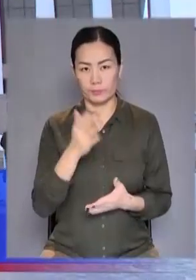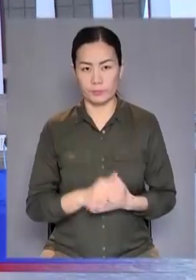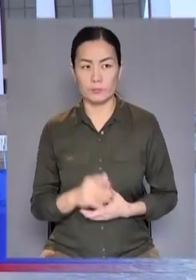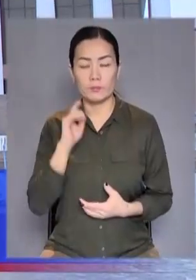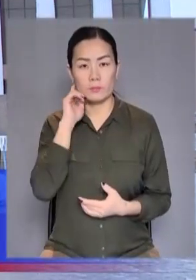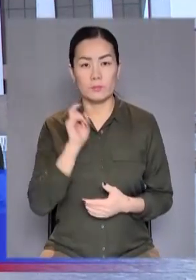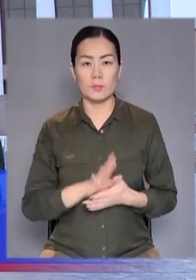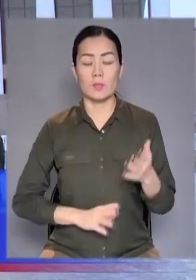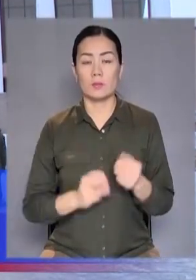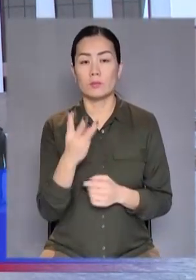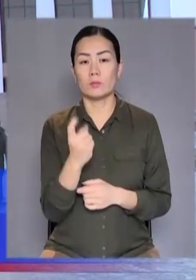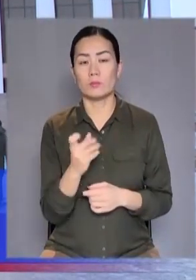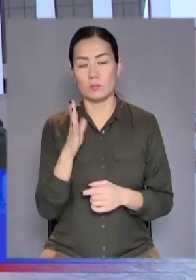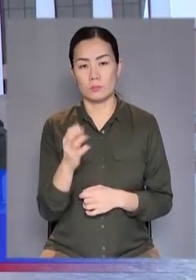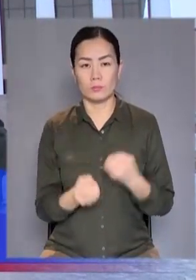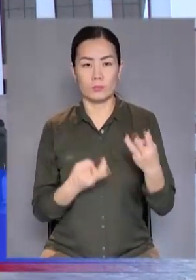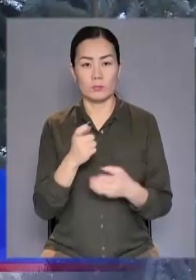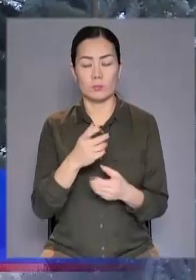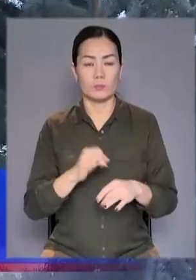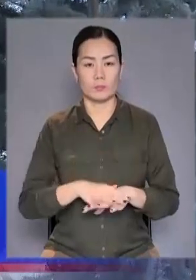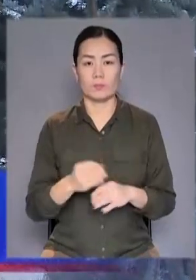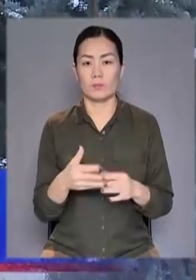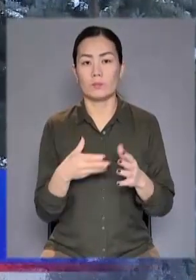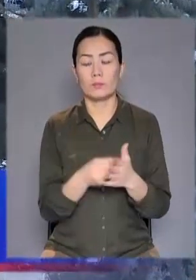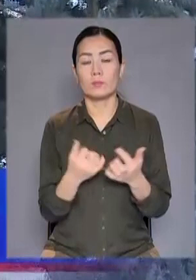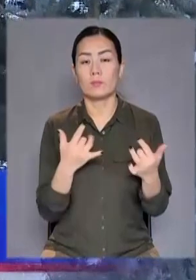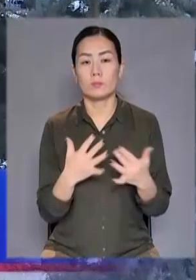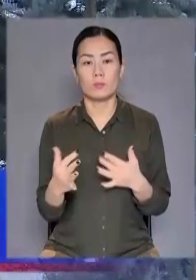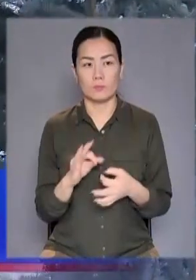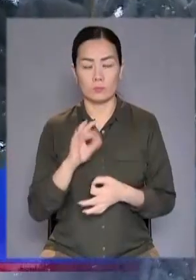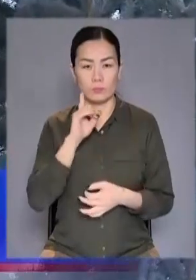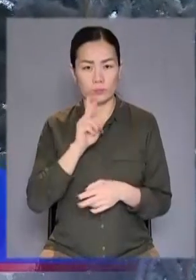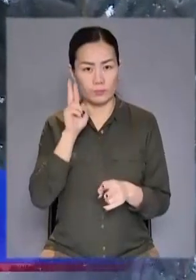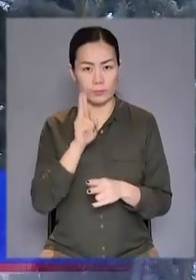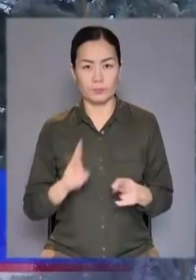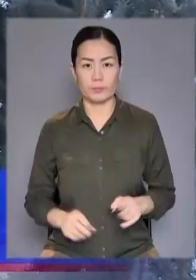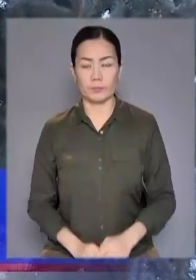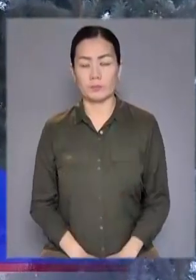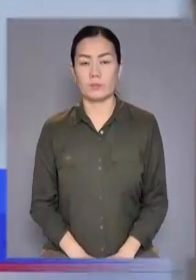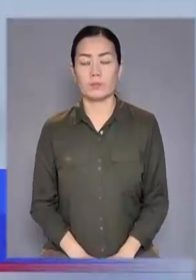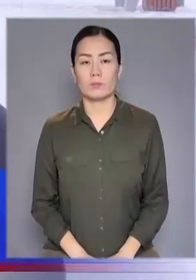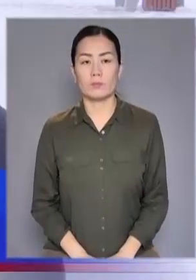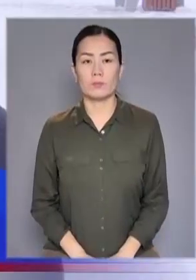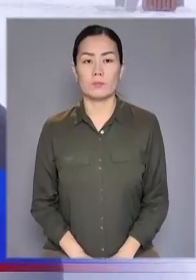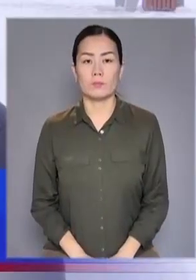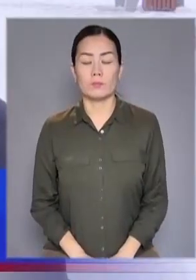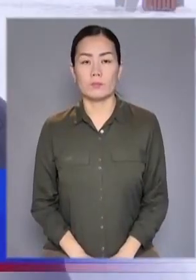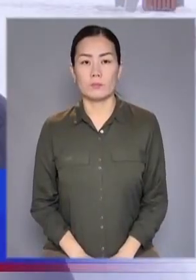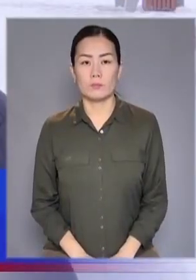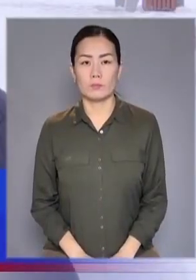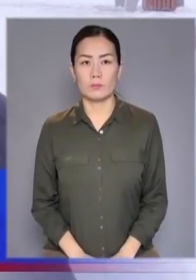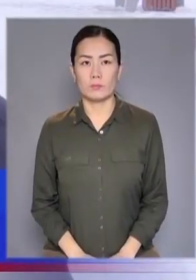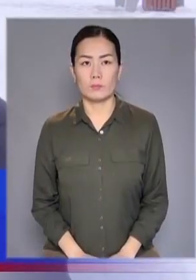ұйымдастырылмақ. Сонымен қатар отшашу да болады. Бұл үшін жергілікті бюджеттен қанша қаражат бөлінетіні әзірге белгісіз. Бұл жерде